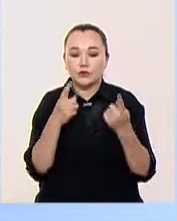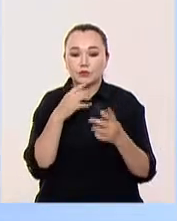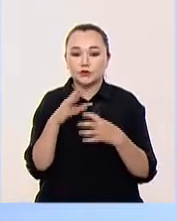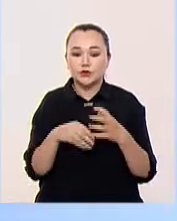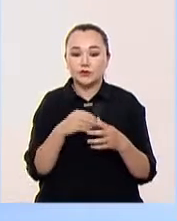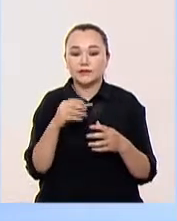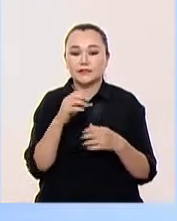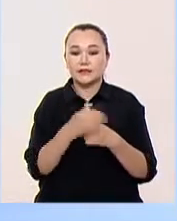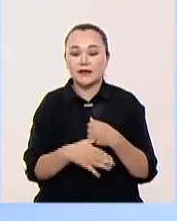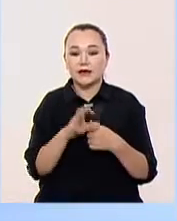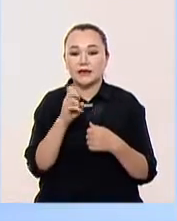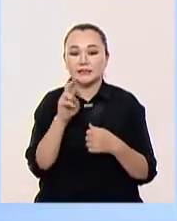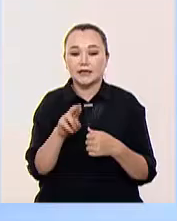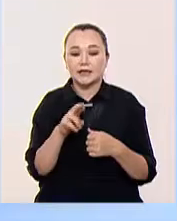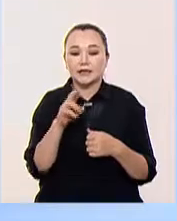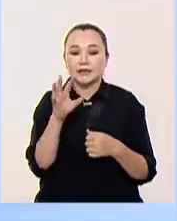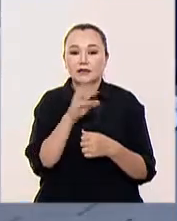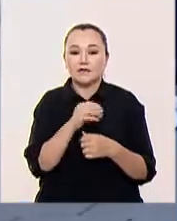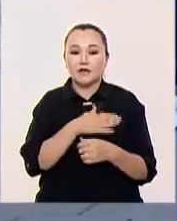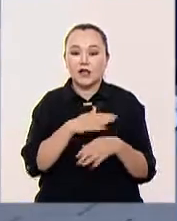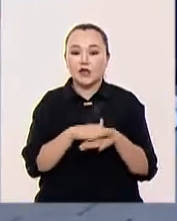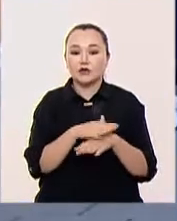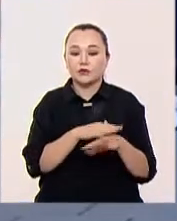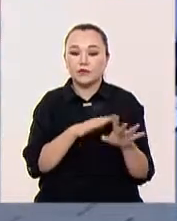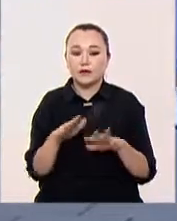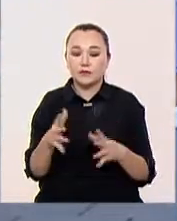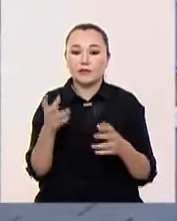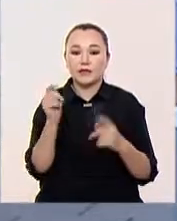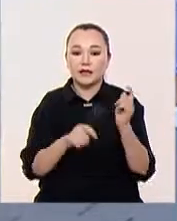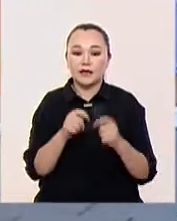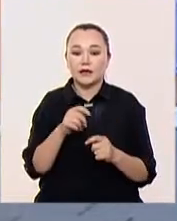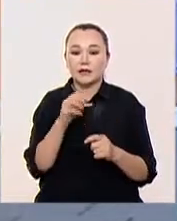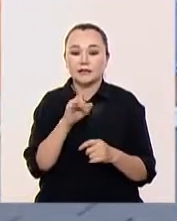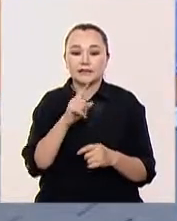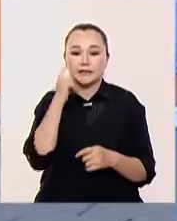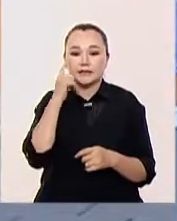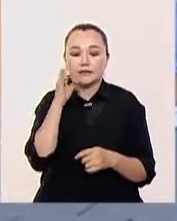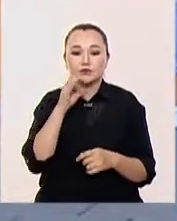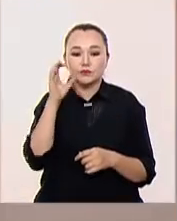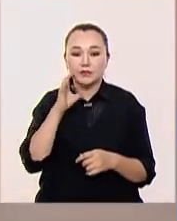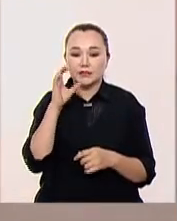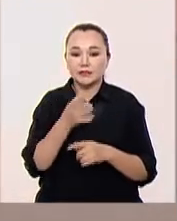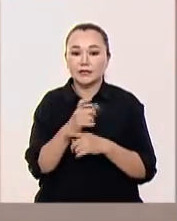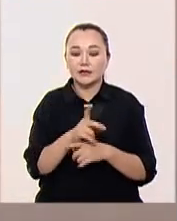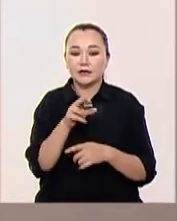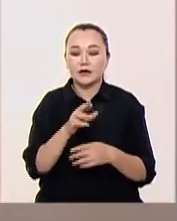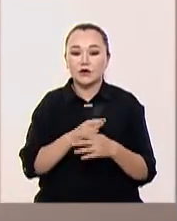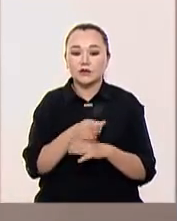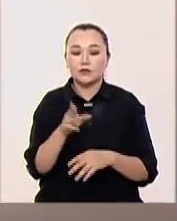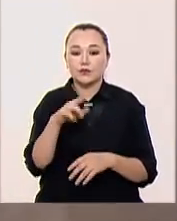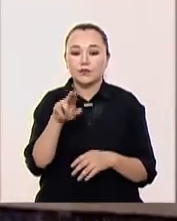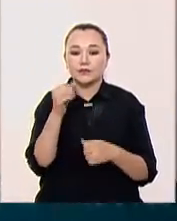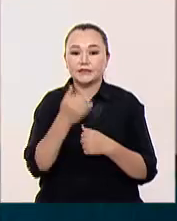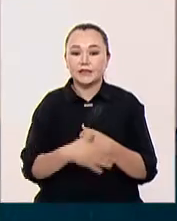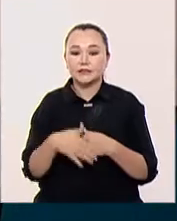центрально азиатском форуме волонтеров на мероприятии также приехали представители из кыргызстана и узбекистана для гостей духовной столице